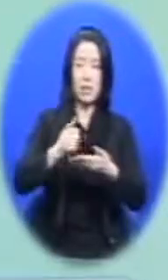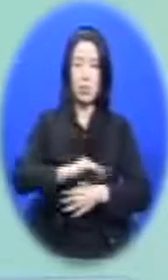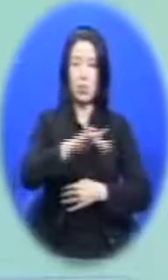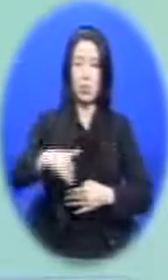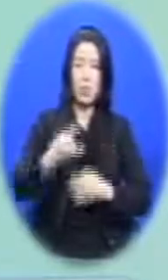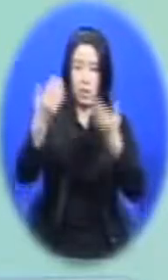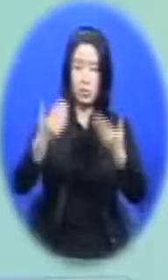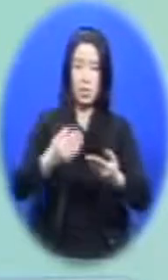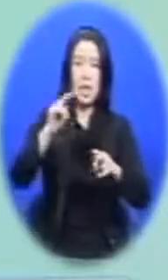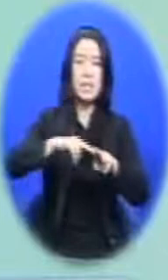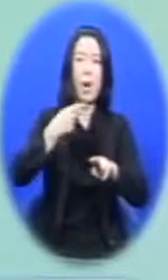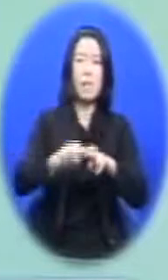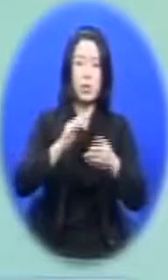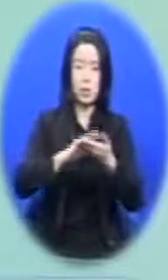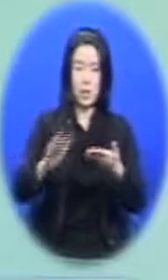우리에게 주시는 선물이에요.